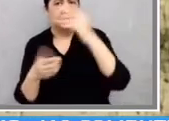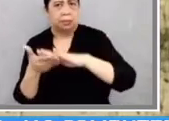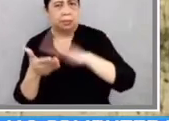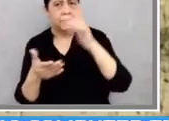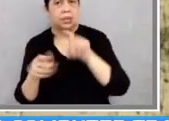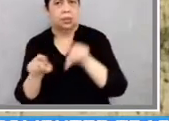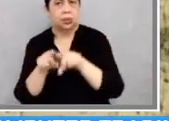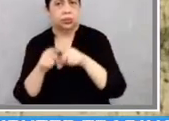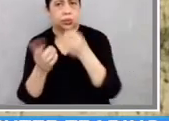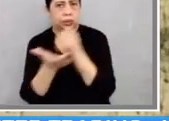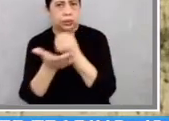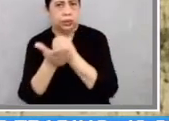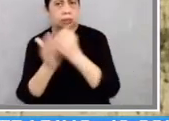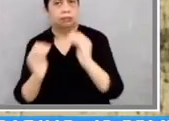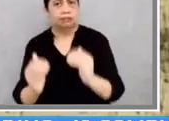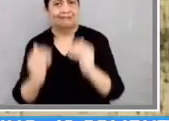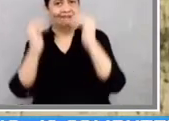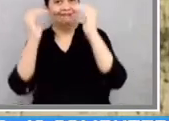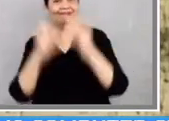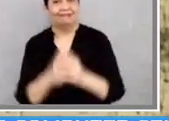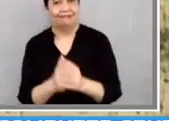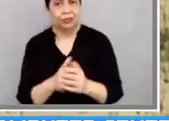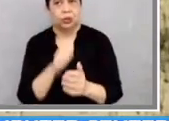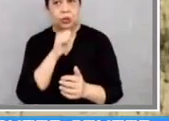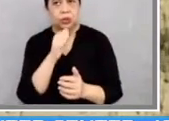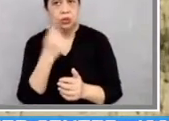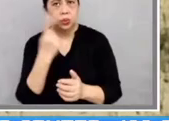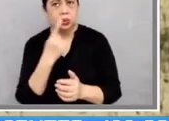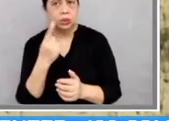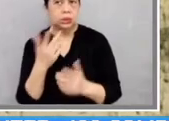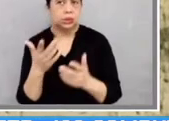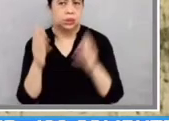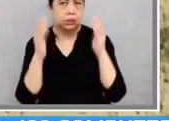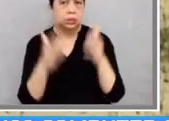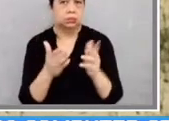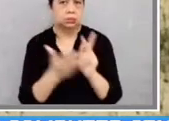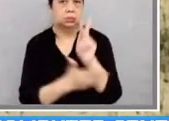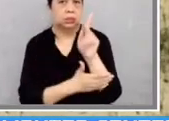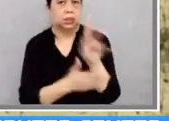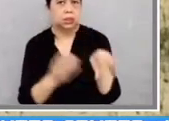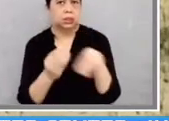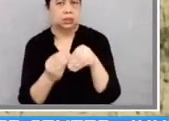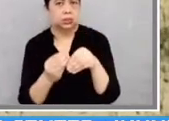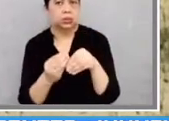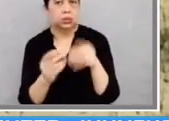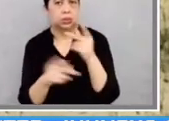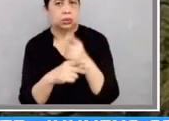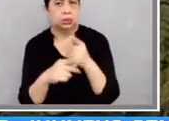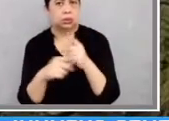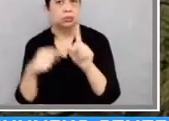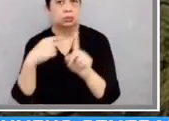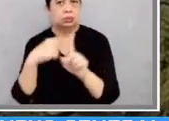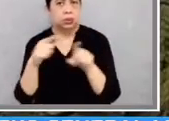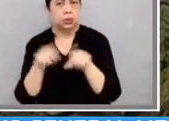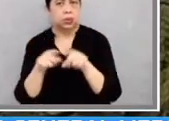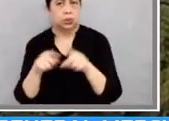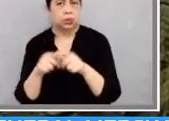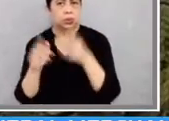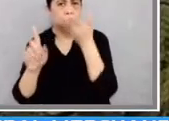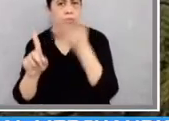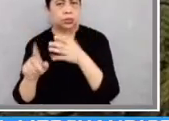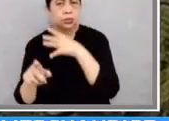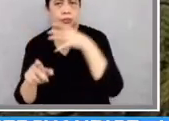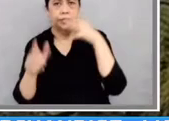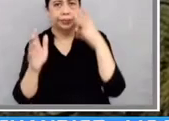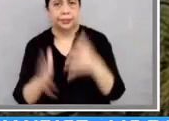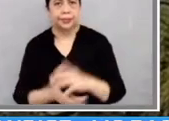income. So hindi lamang po yung additional na production ng rice ang pinatutukan natin. Yun ang utos sa atin ng ating